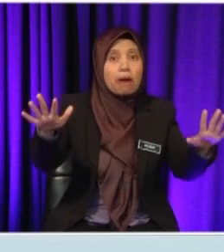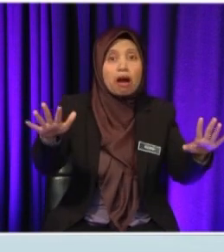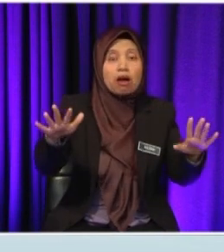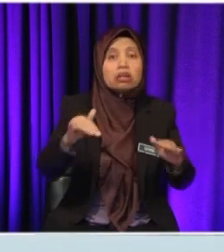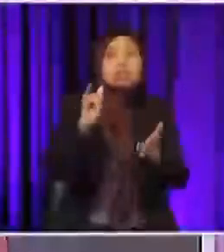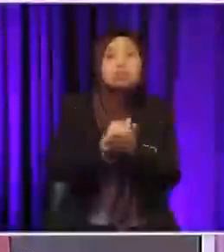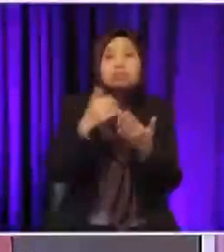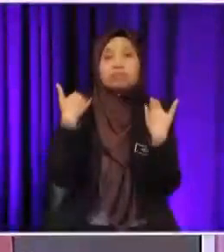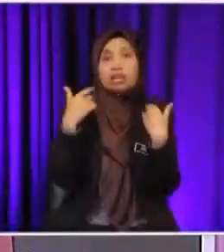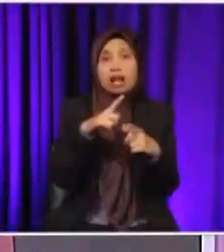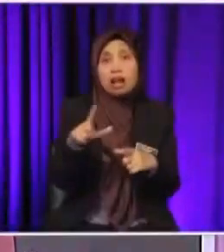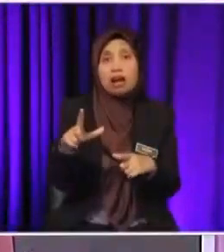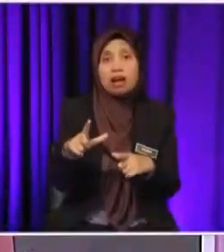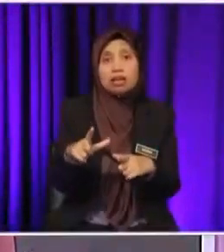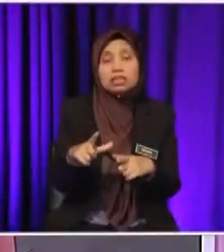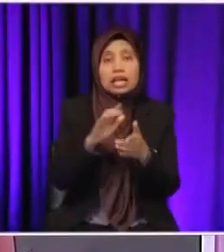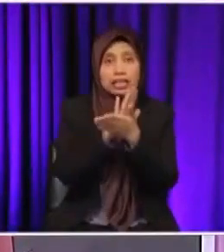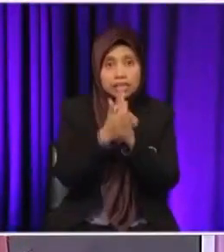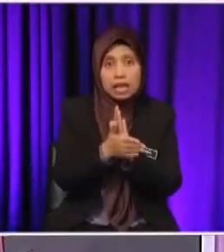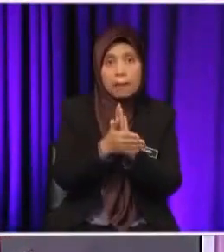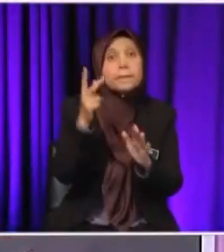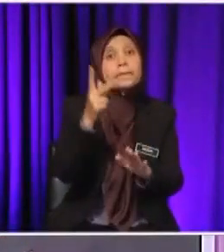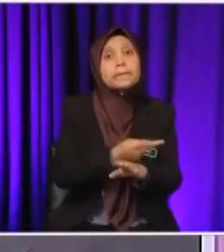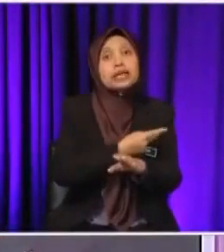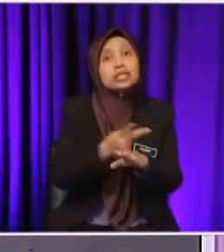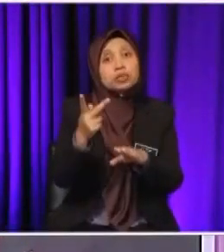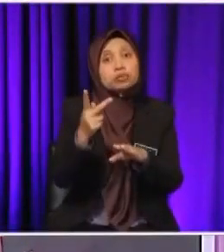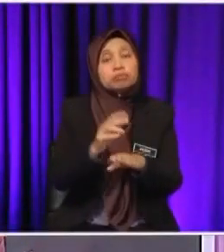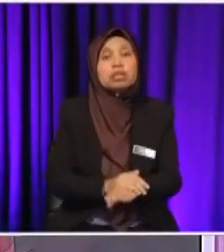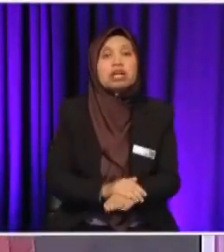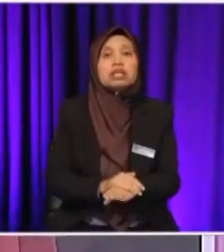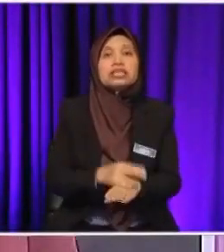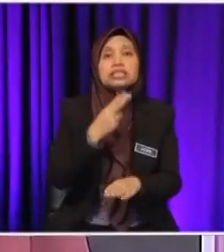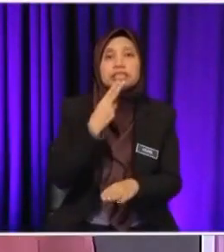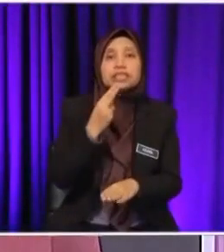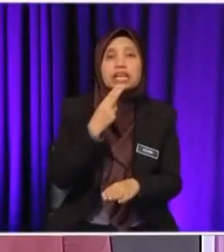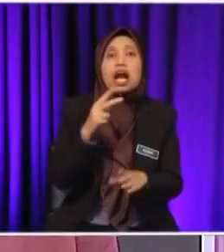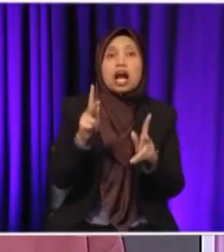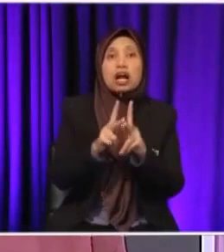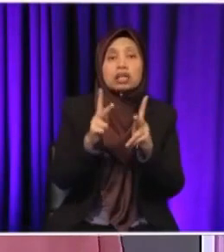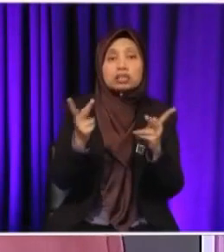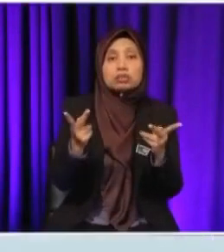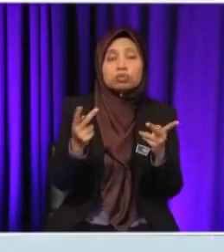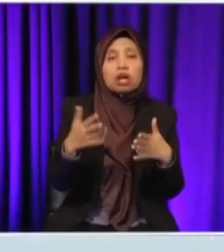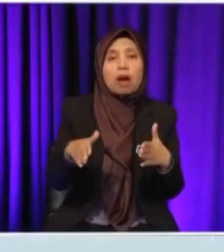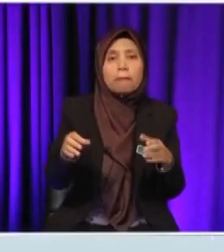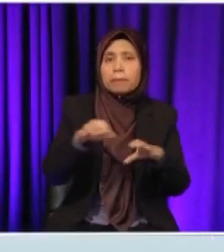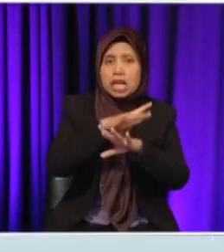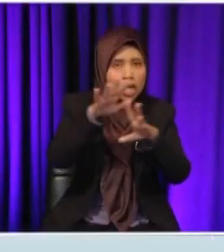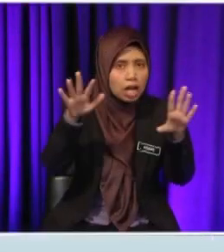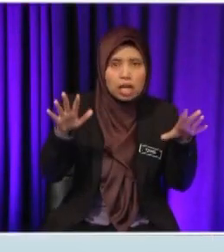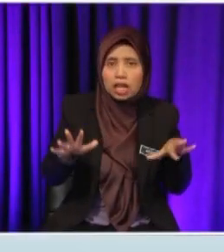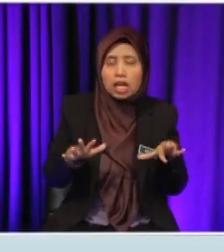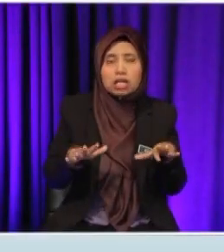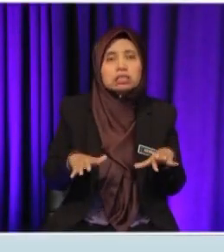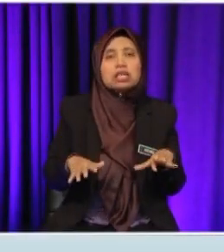adalah kita jadikan ini sebagai pantun. Seperti ini. Semanis madu. Khabar sudah berlegar-legar. Jadi tumpuan